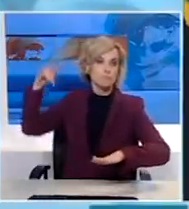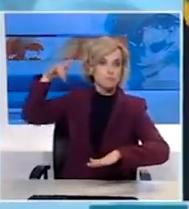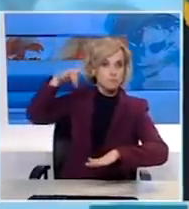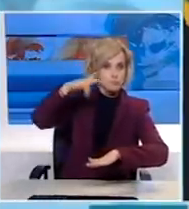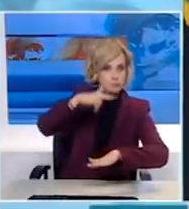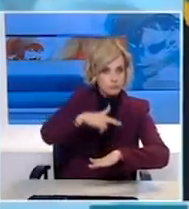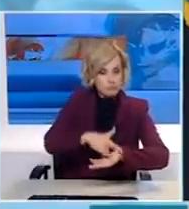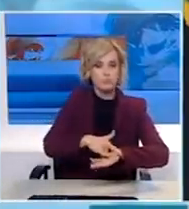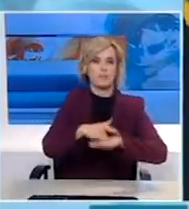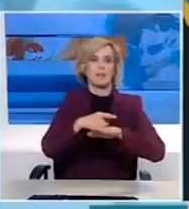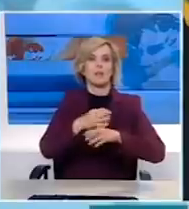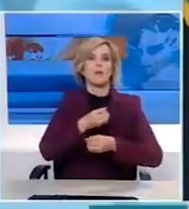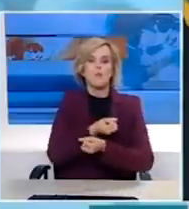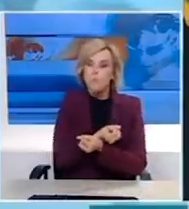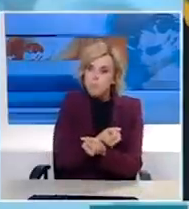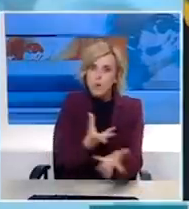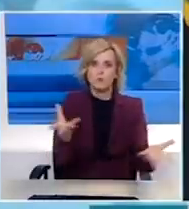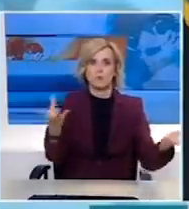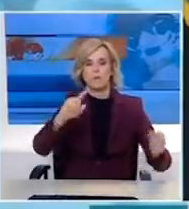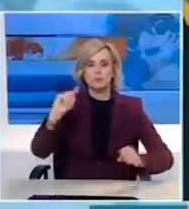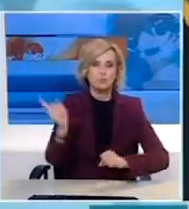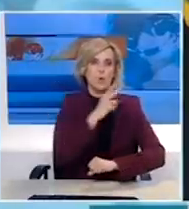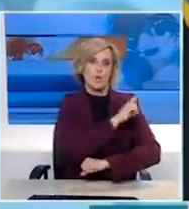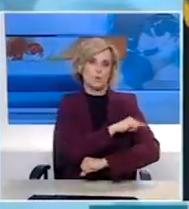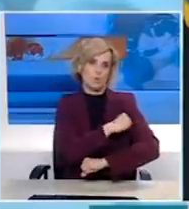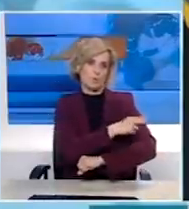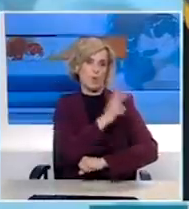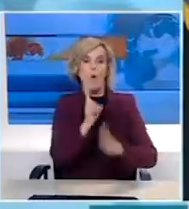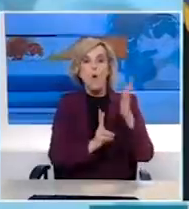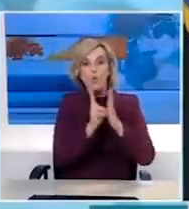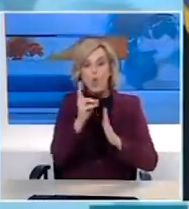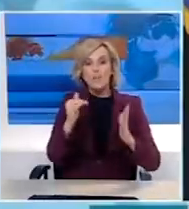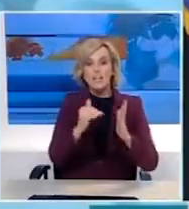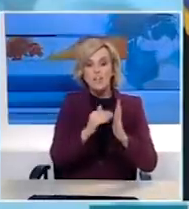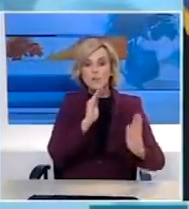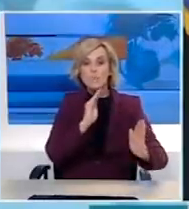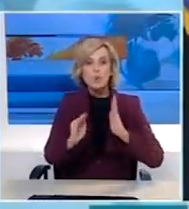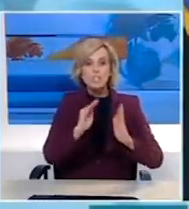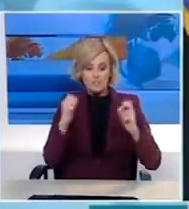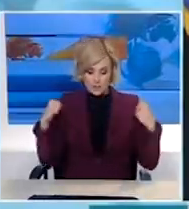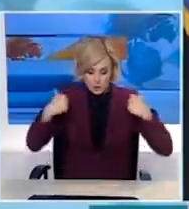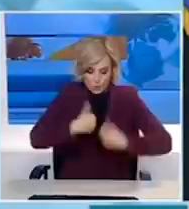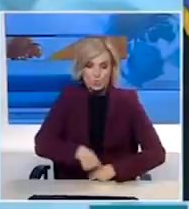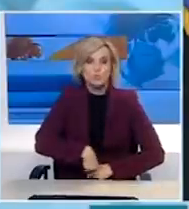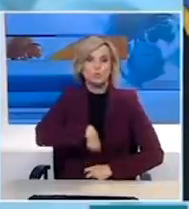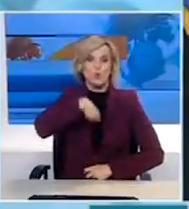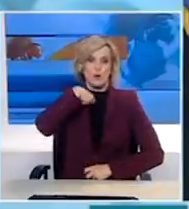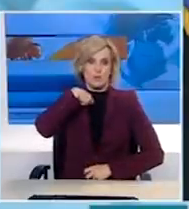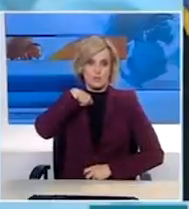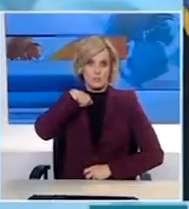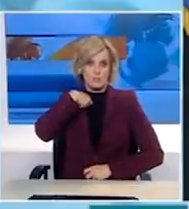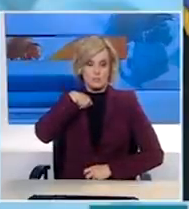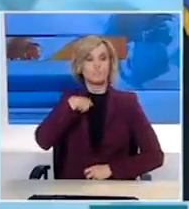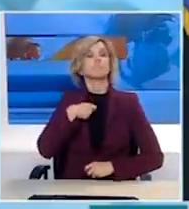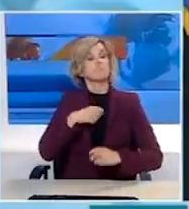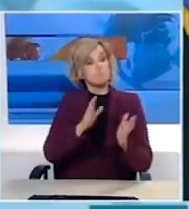μάσκες τύπου FPP2 και 12.022 προστατευτικές στολές τύπου Tyvek. Γι' αυτό το κίνημα